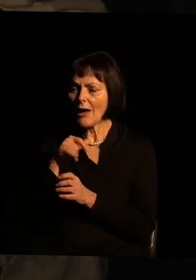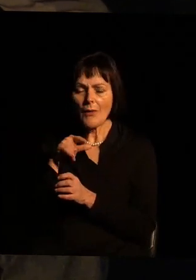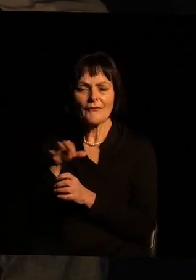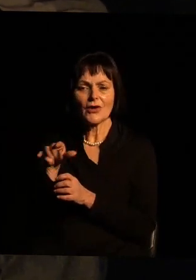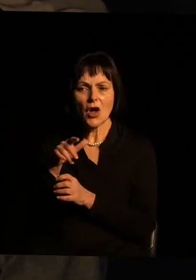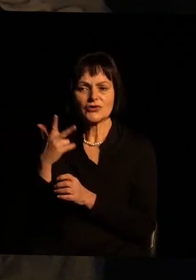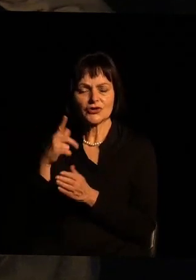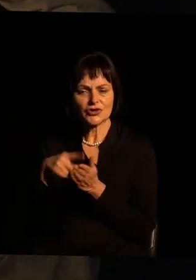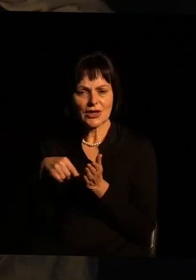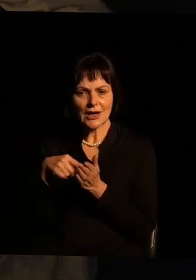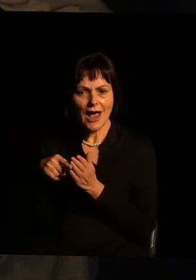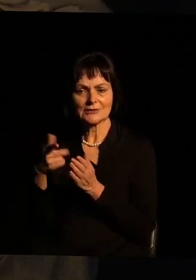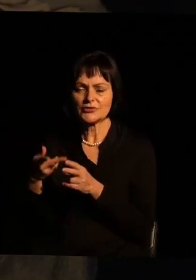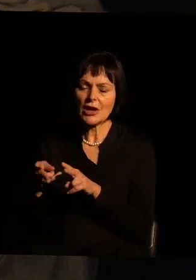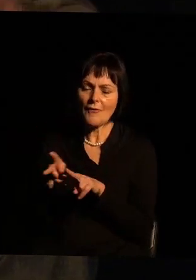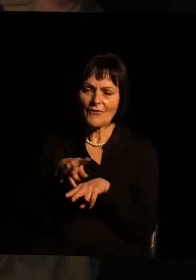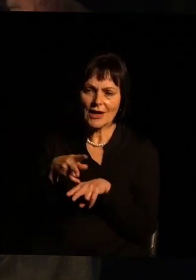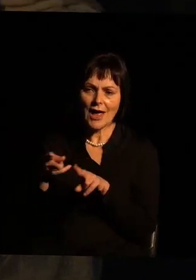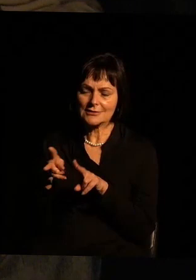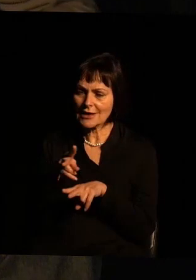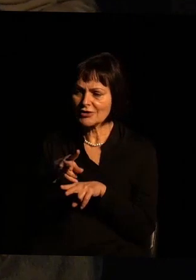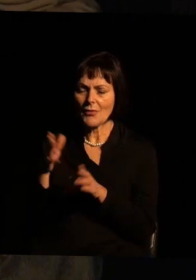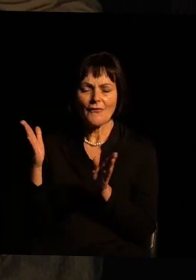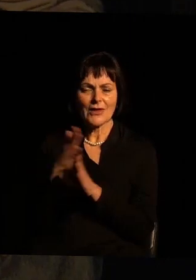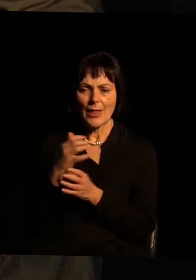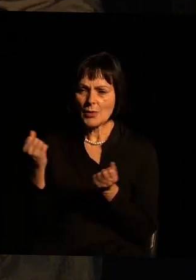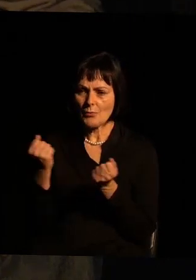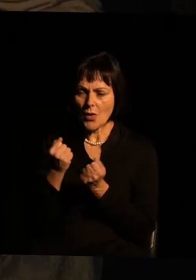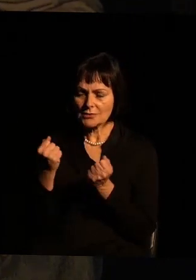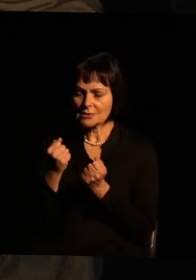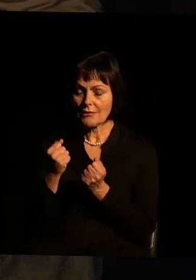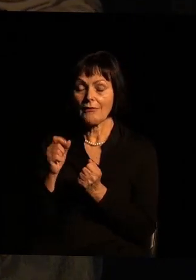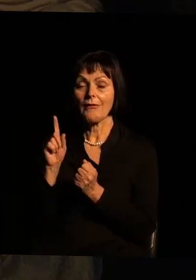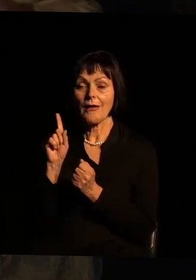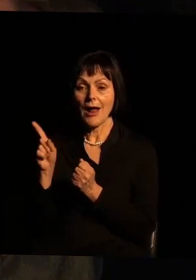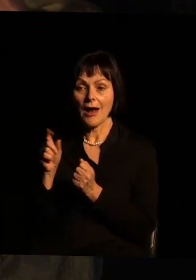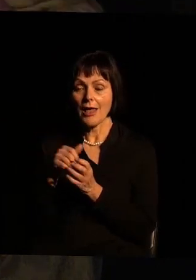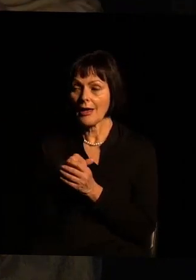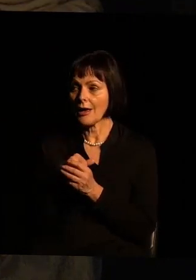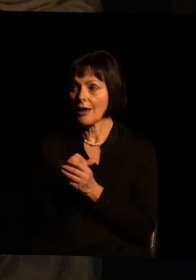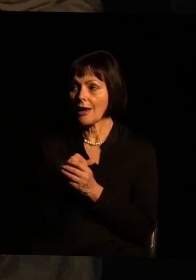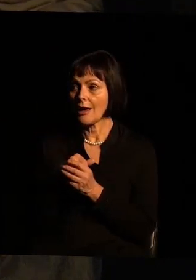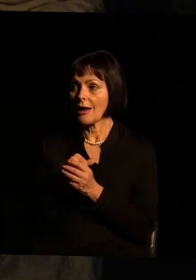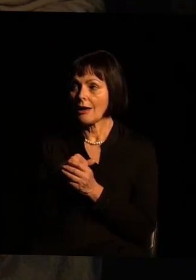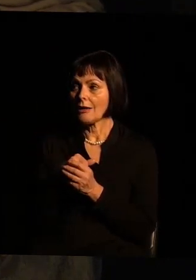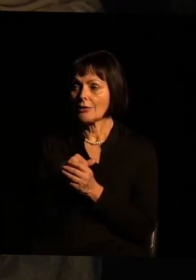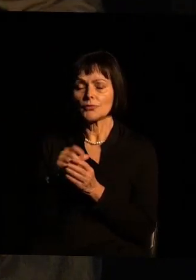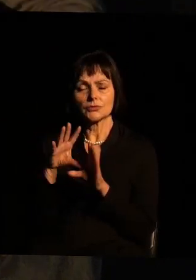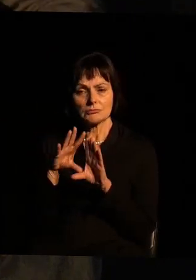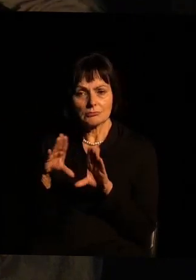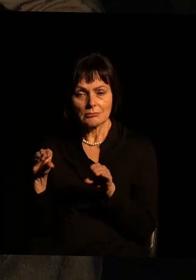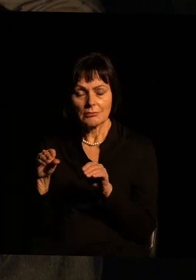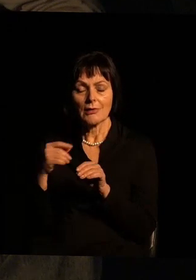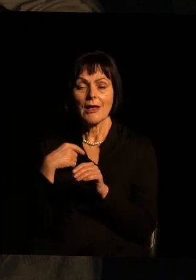razy z przełęczy, się musiałem cofnąć, bo wiatr był silny, ale w końcu jakoś to lekko zelżało,